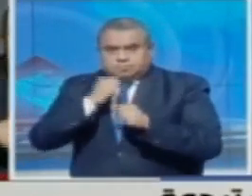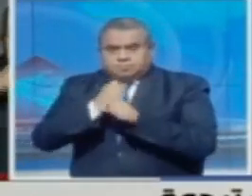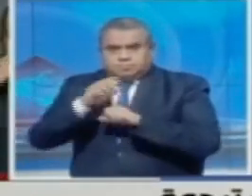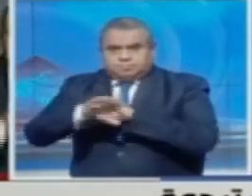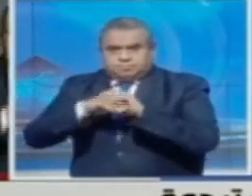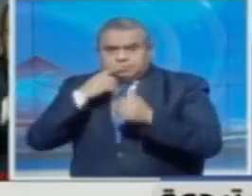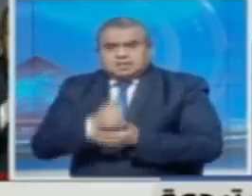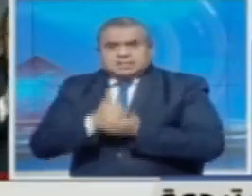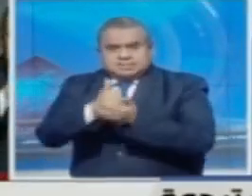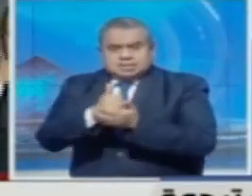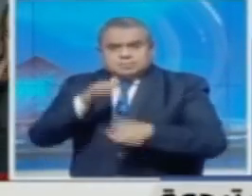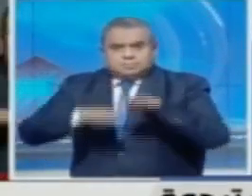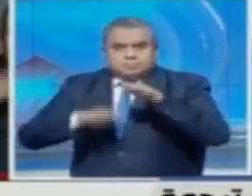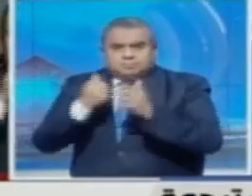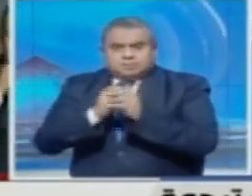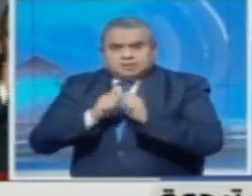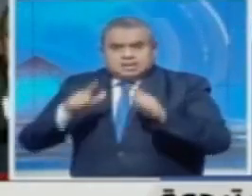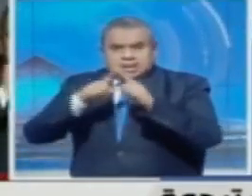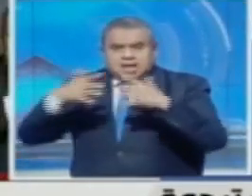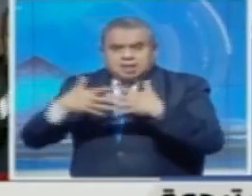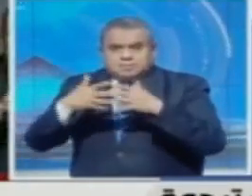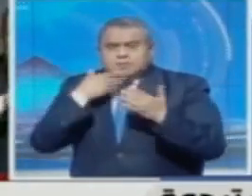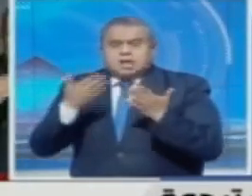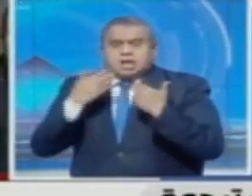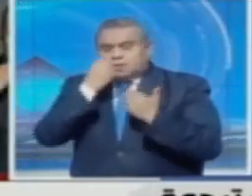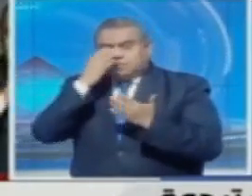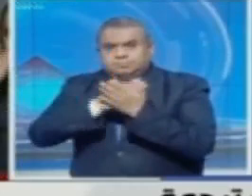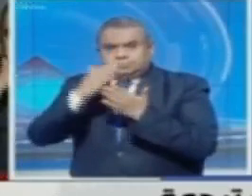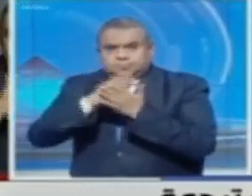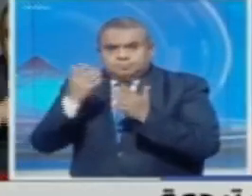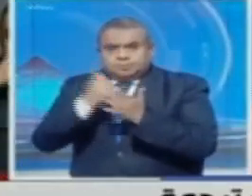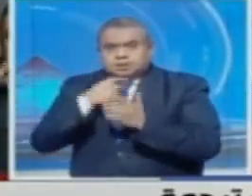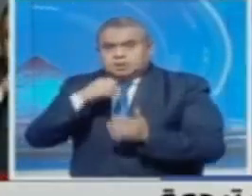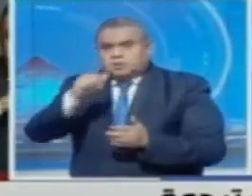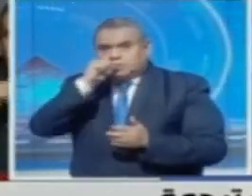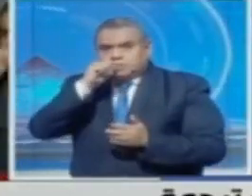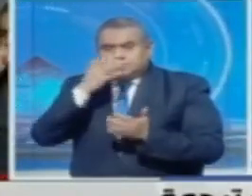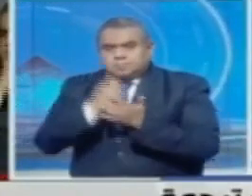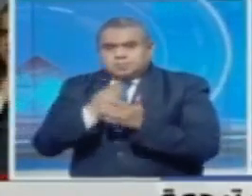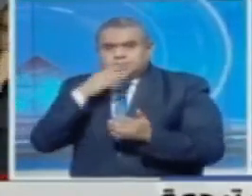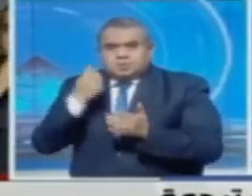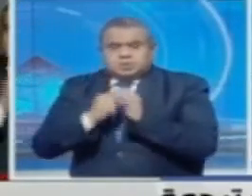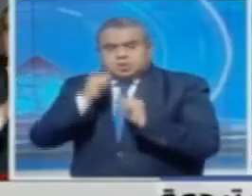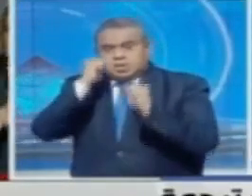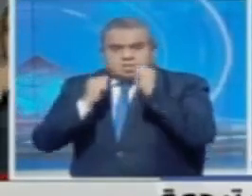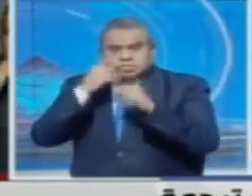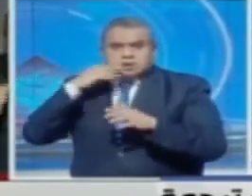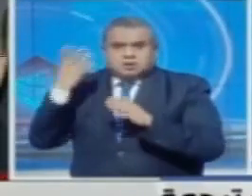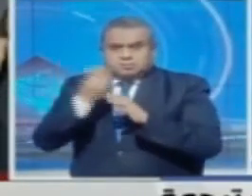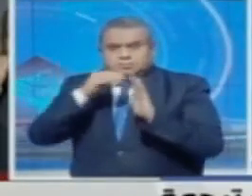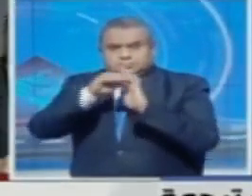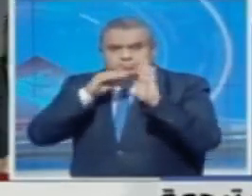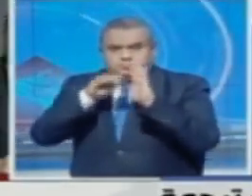العادل والمستدام لدفع العمل المناخي بالتركيز على قطاعات المياه والغذاء والطاقة في إطار